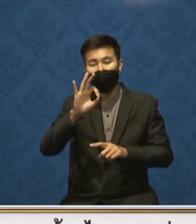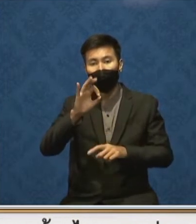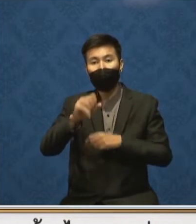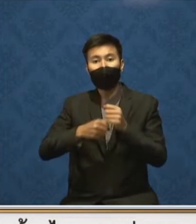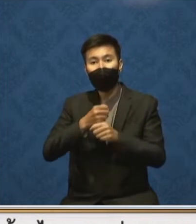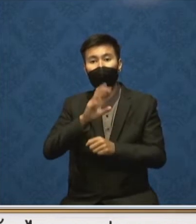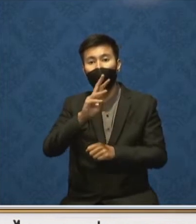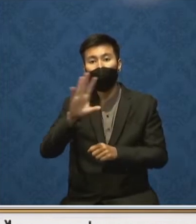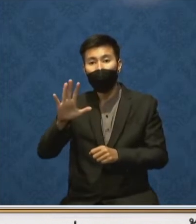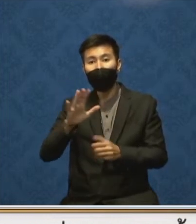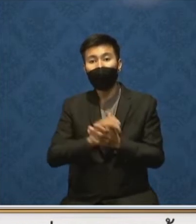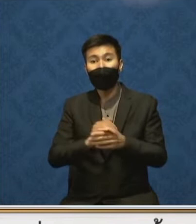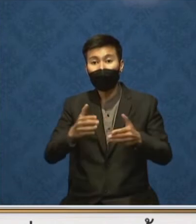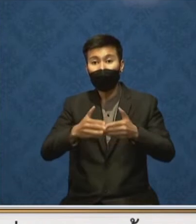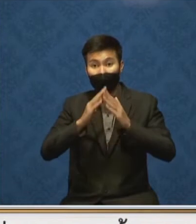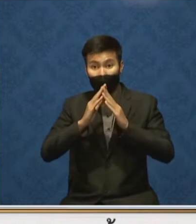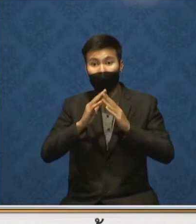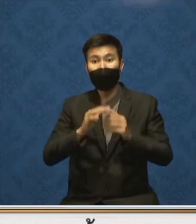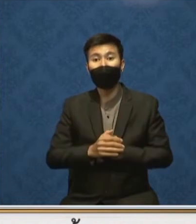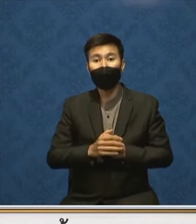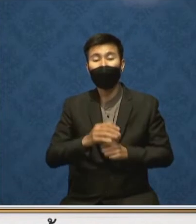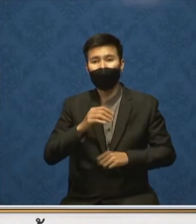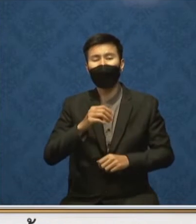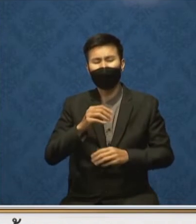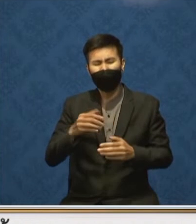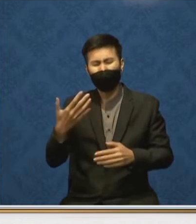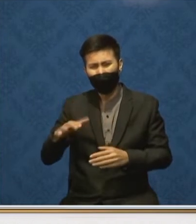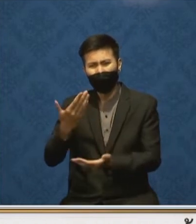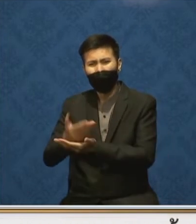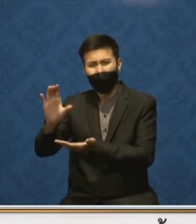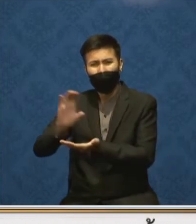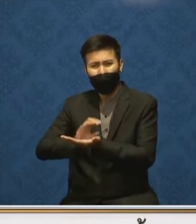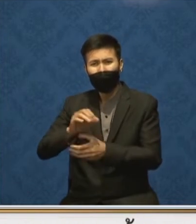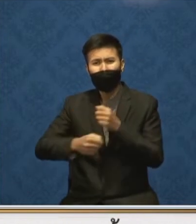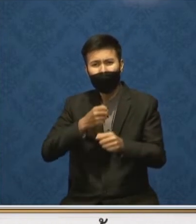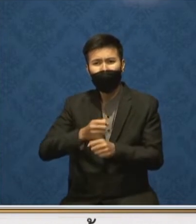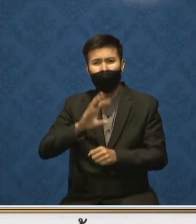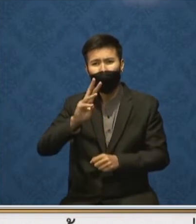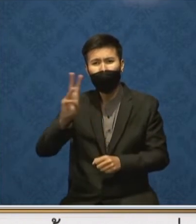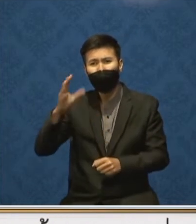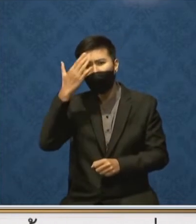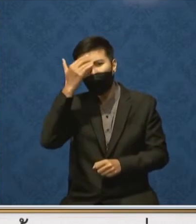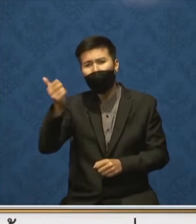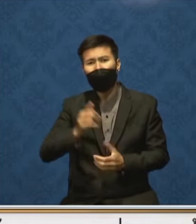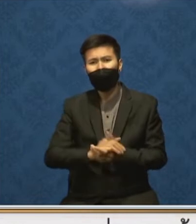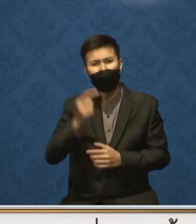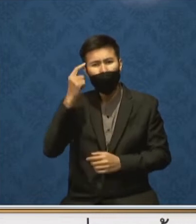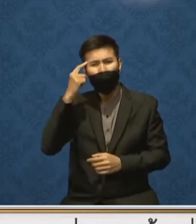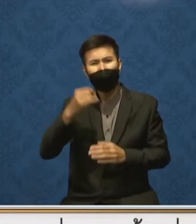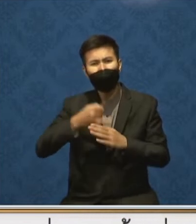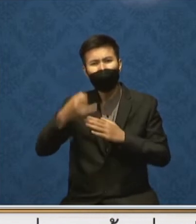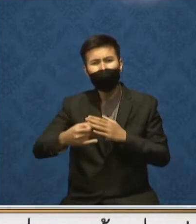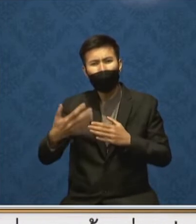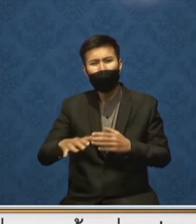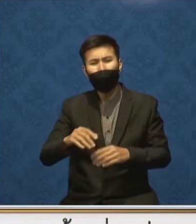มาตั้งครงการตงโระมาณไว้ใจะปี 1966กัทำไหมนะจรๆล exitingturคิดวามัาจะจบไปแล้แต่ว่าาวั